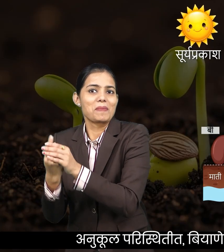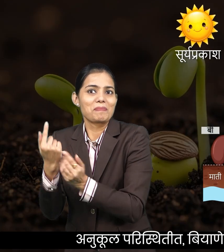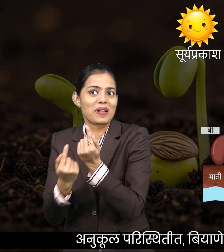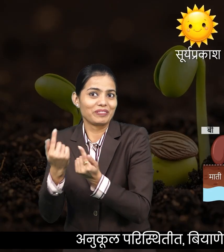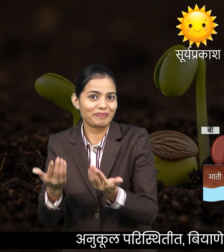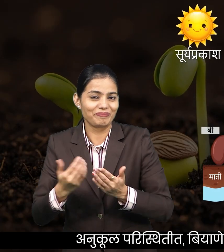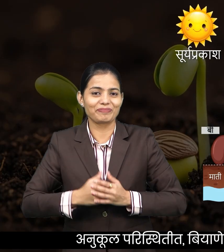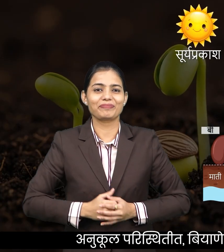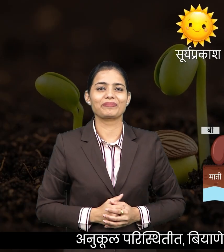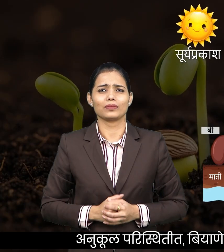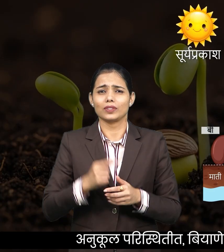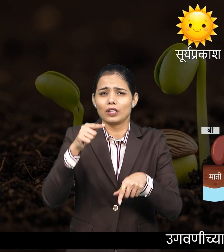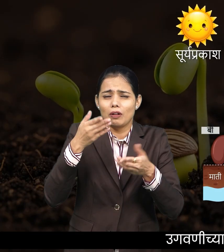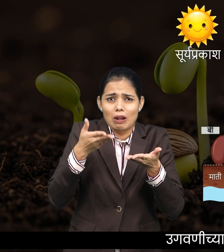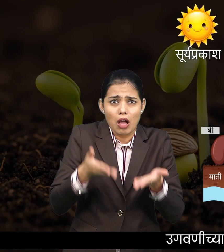रोपात वाढते.